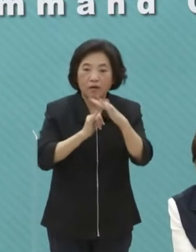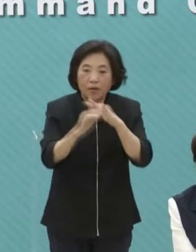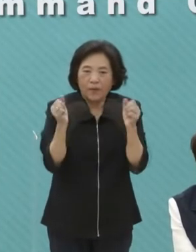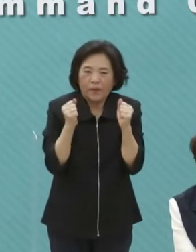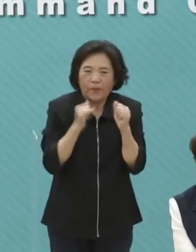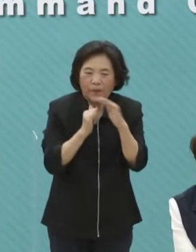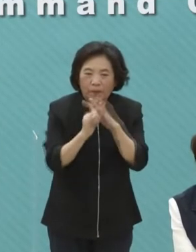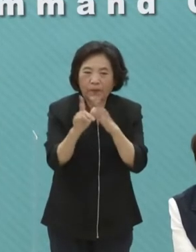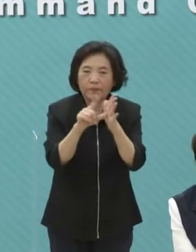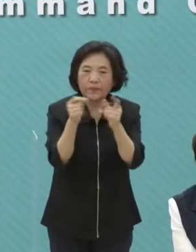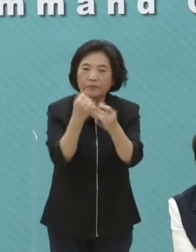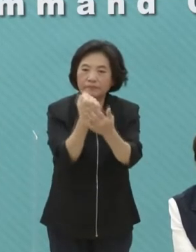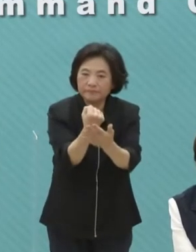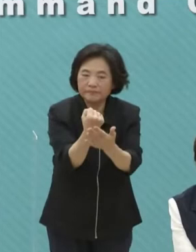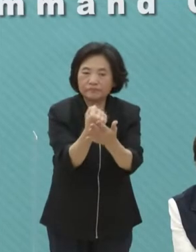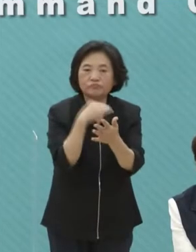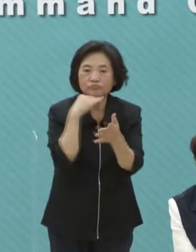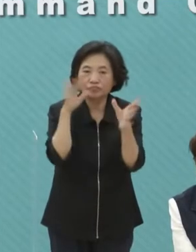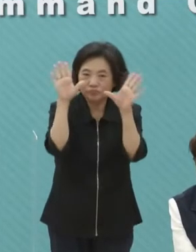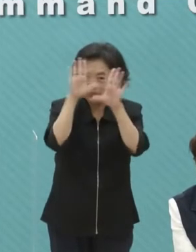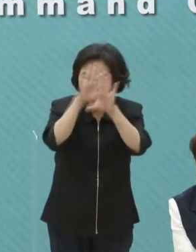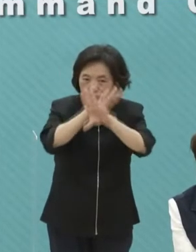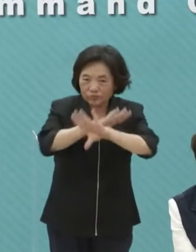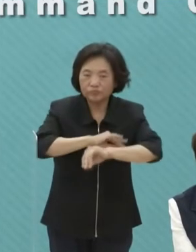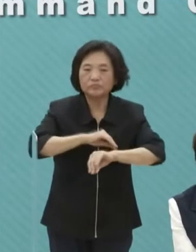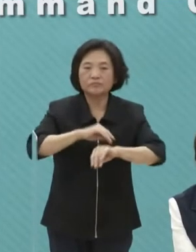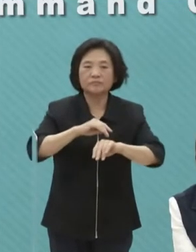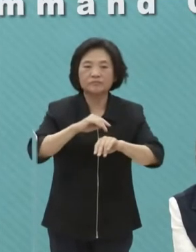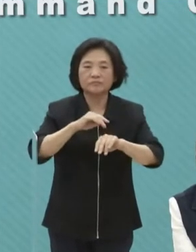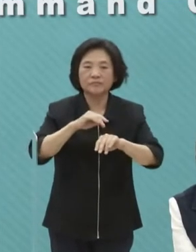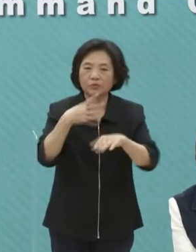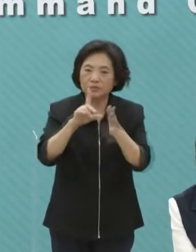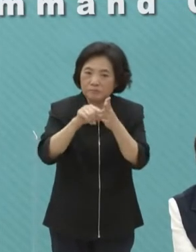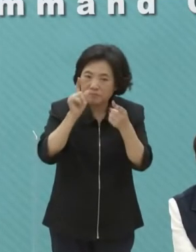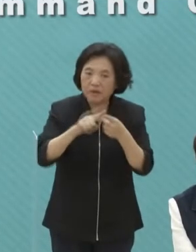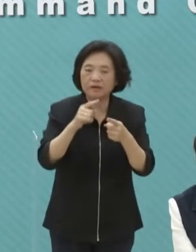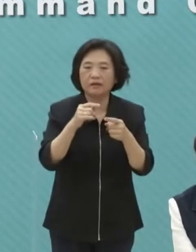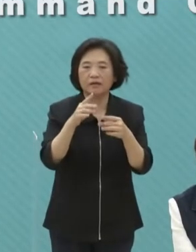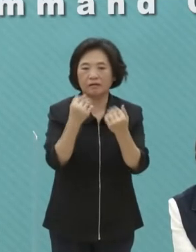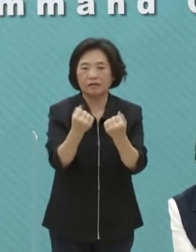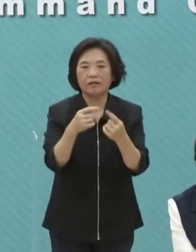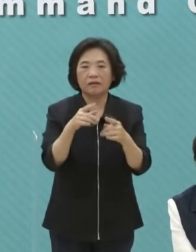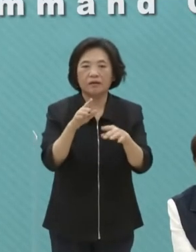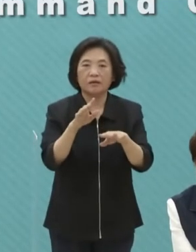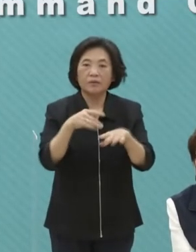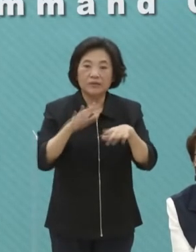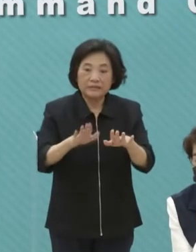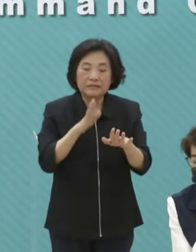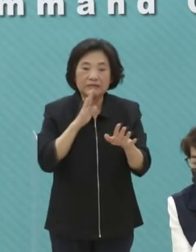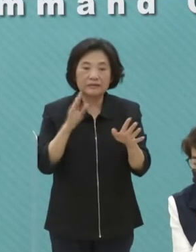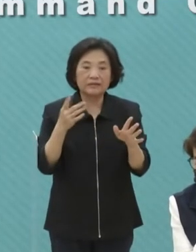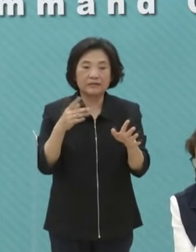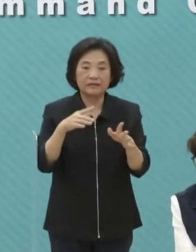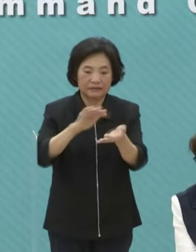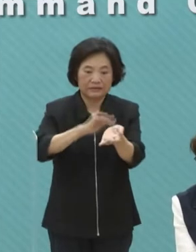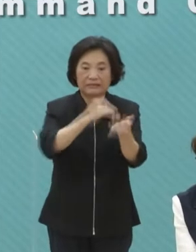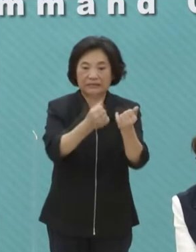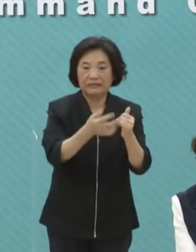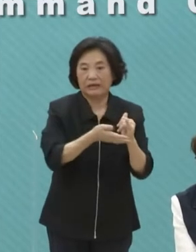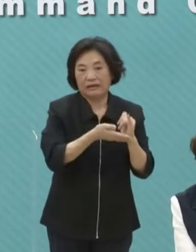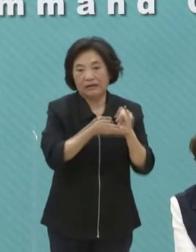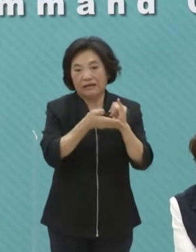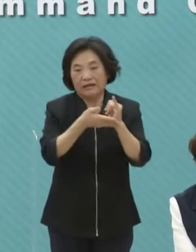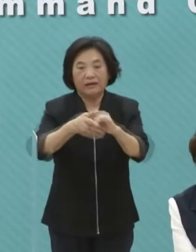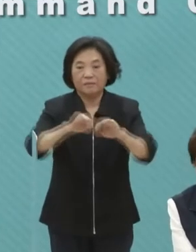这边暂存，然后到晚上可以火化的时间，所以不会让现在是业者在医院移出来之